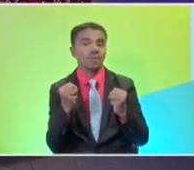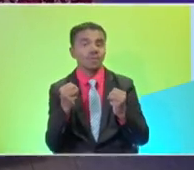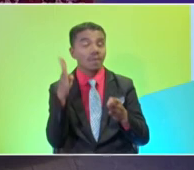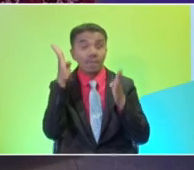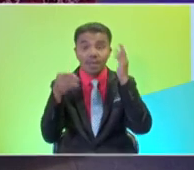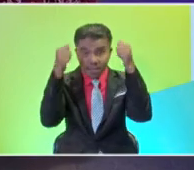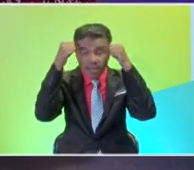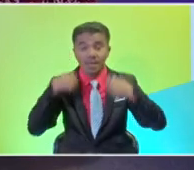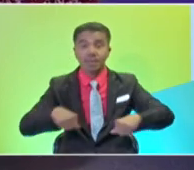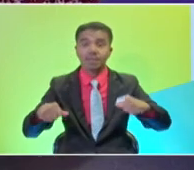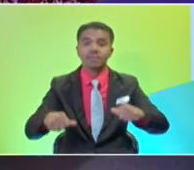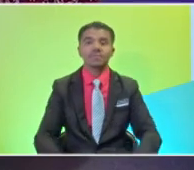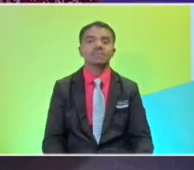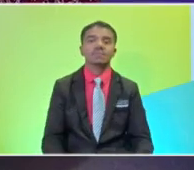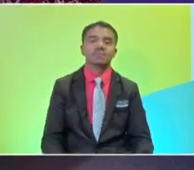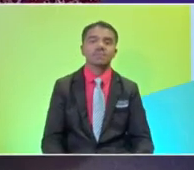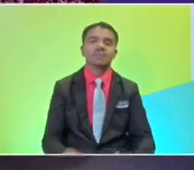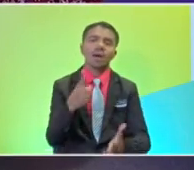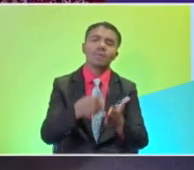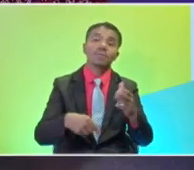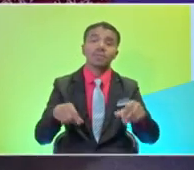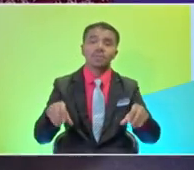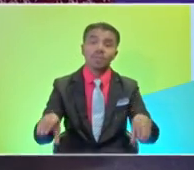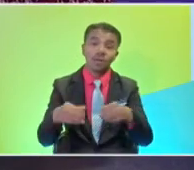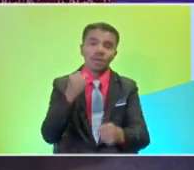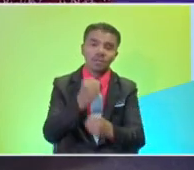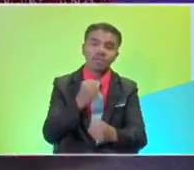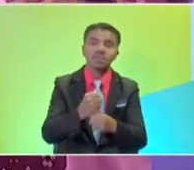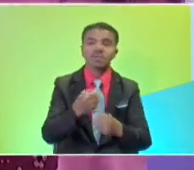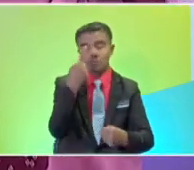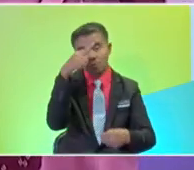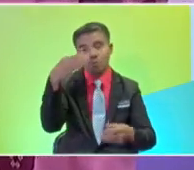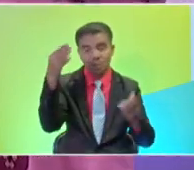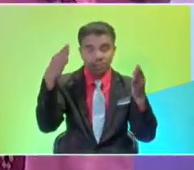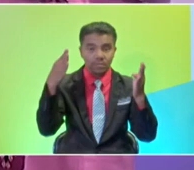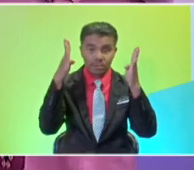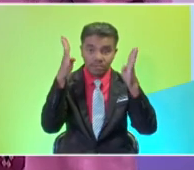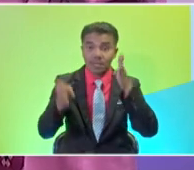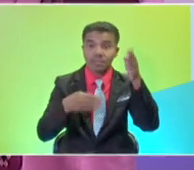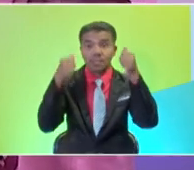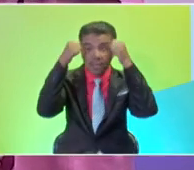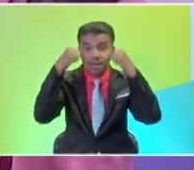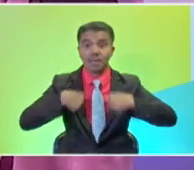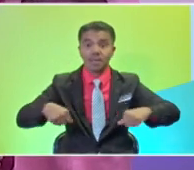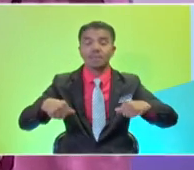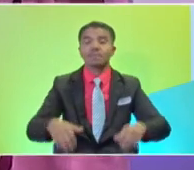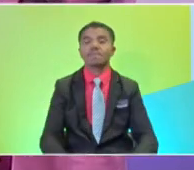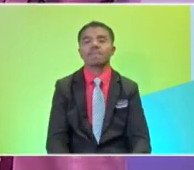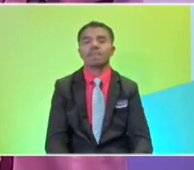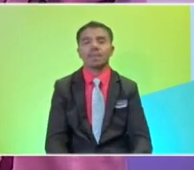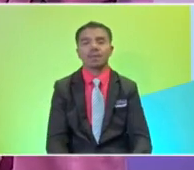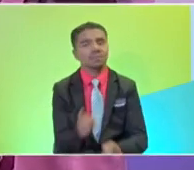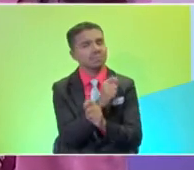punya apa tingkah laku sepanjang Dia belajar bahasa Arab Ok akhir sekali pencapaian murid tidak tidak hanya